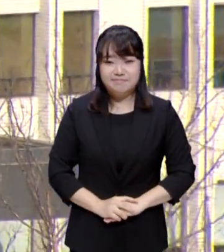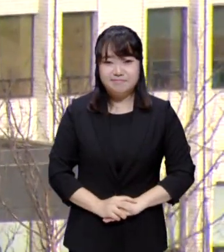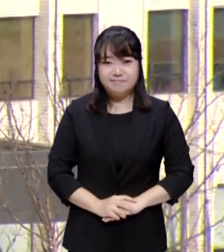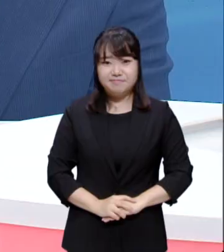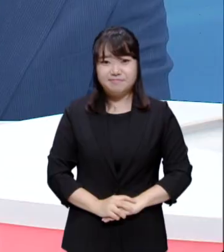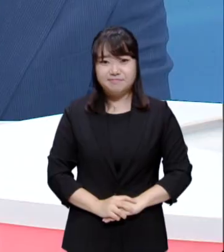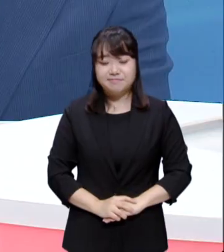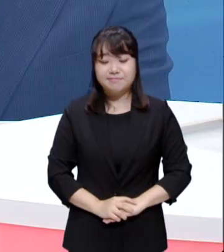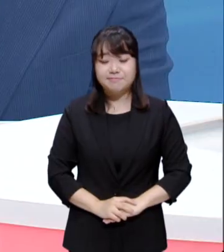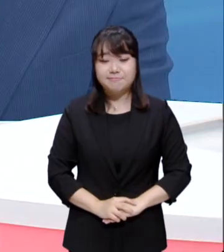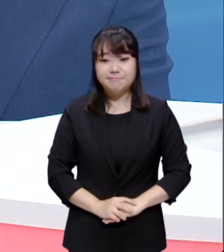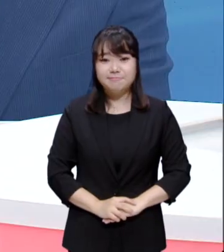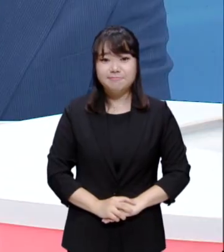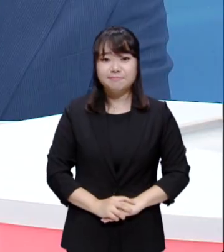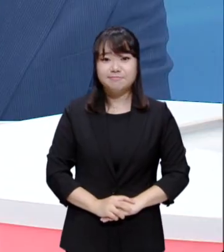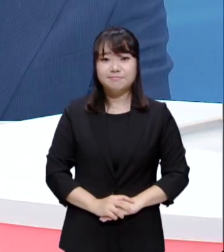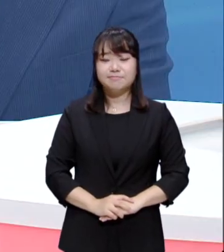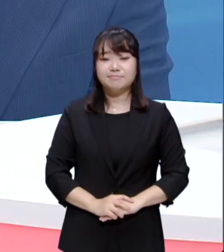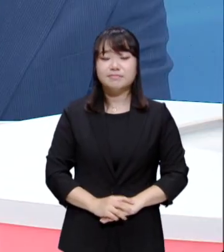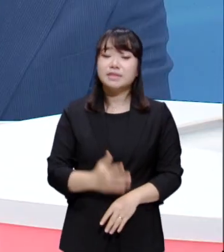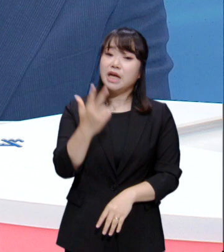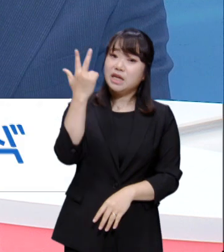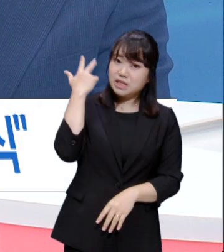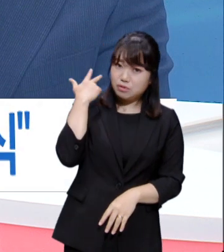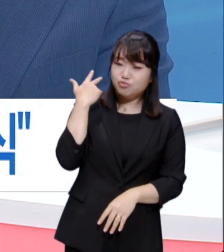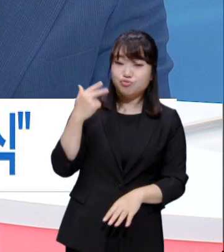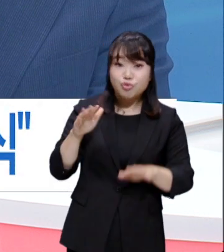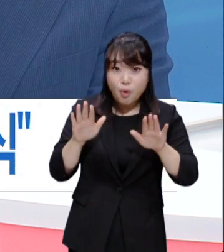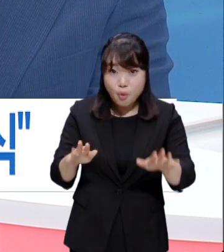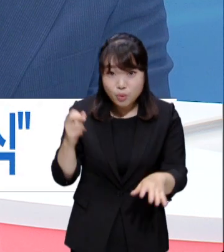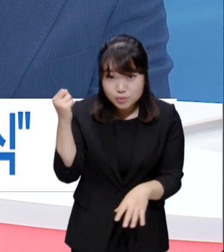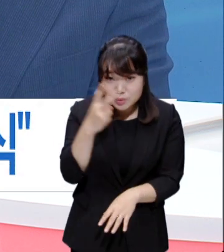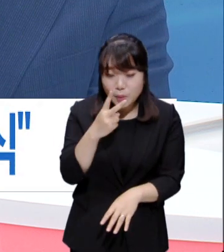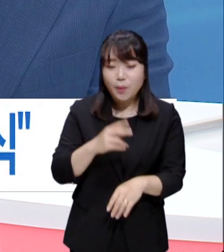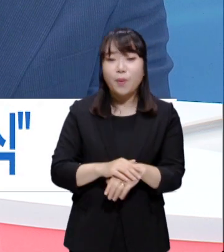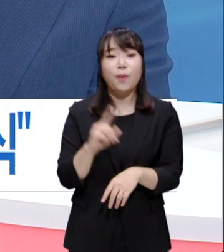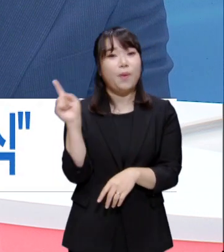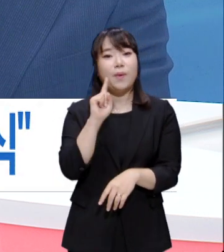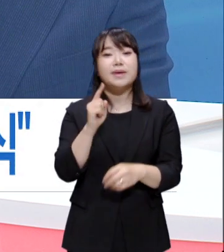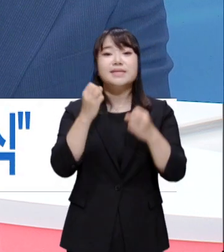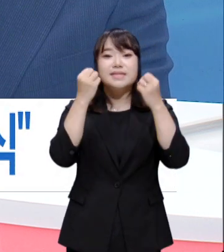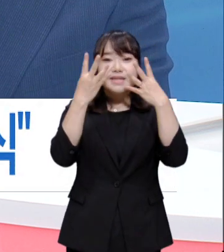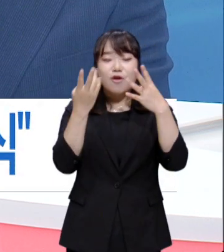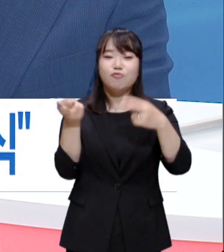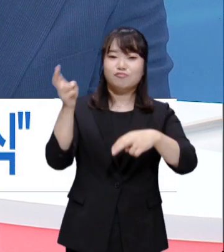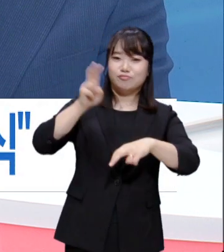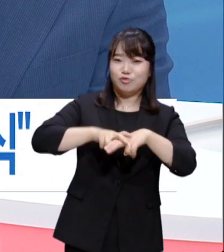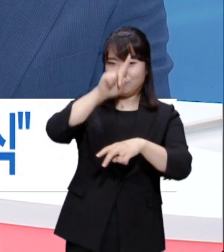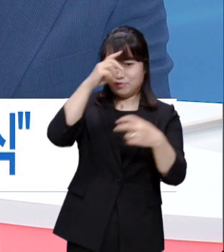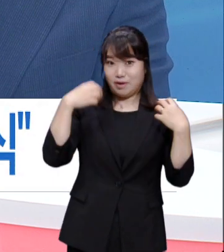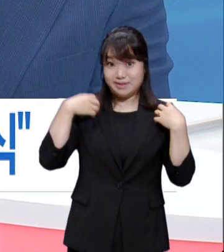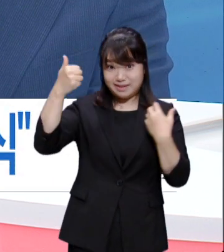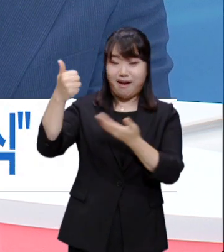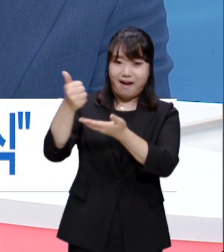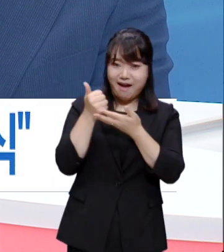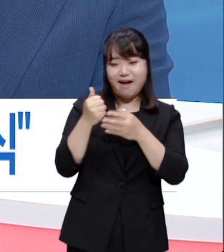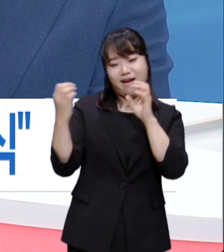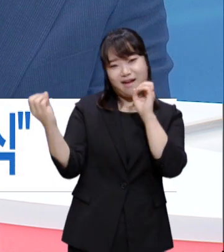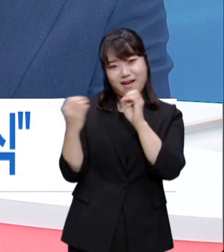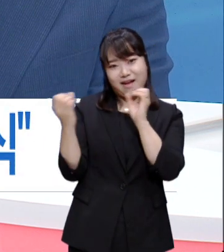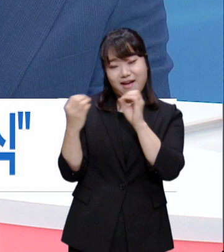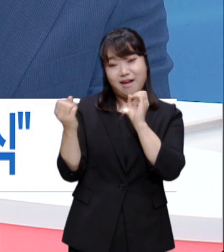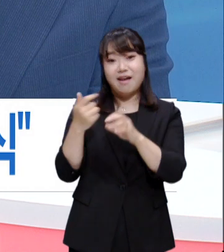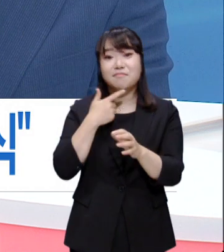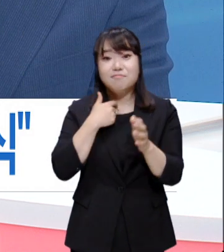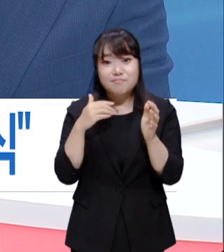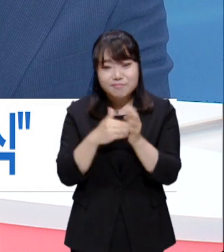서주원입니다. 네, 지난주에 이어 이번 주에도 BTV에서는 신임 자치구청장과의 대담이 이어졌습니다.